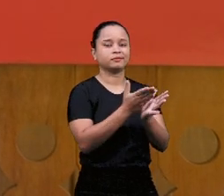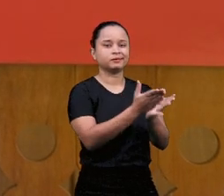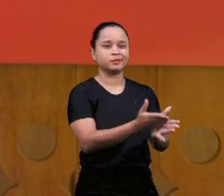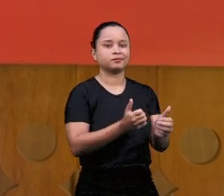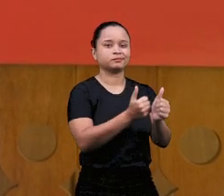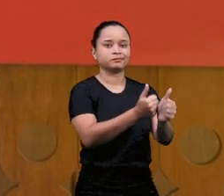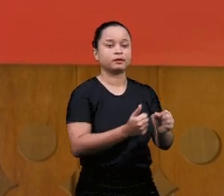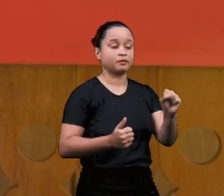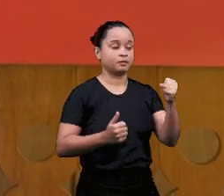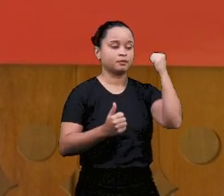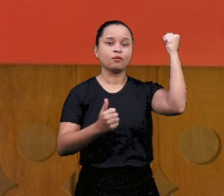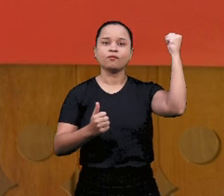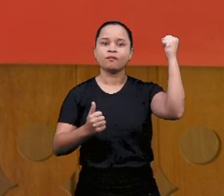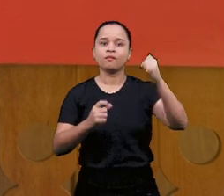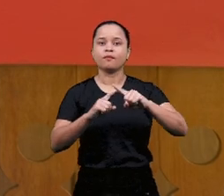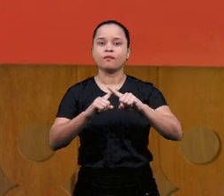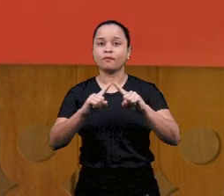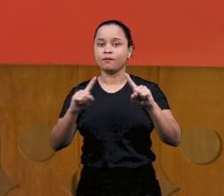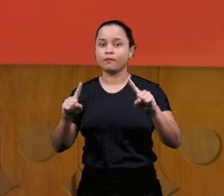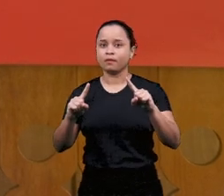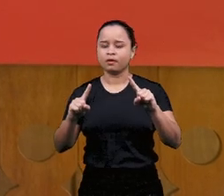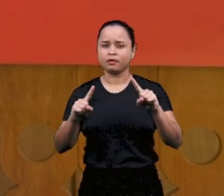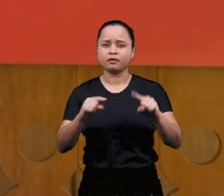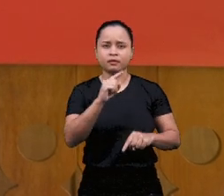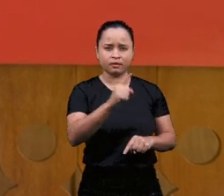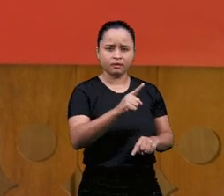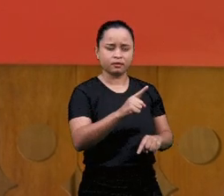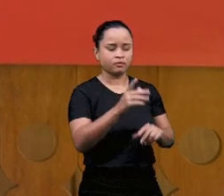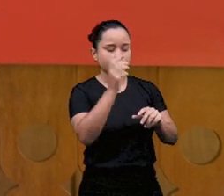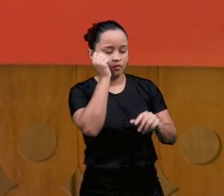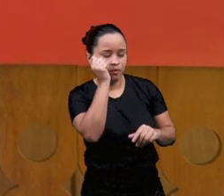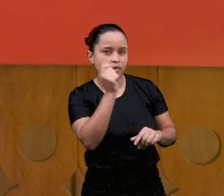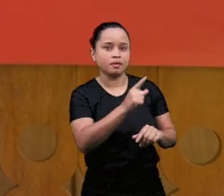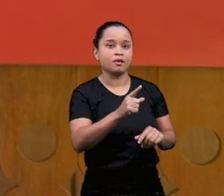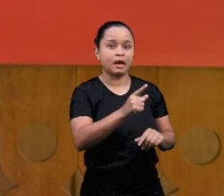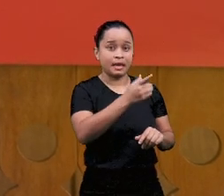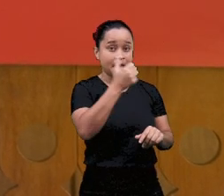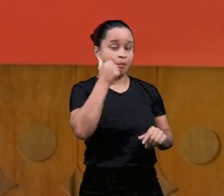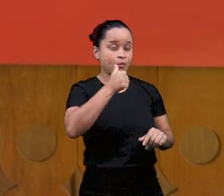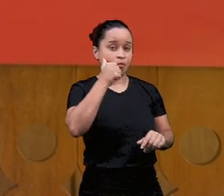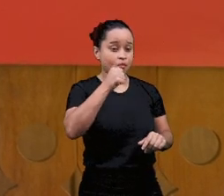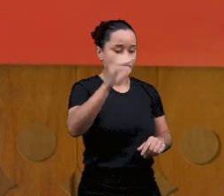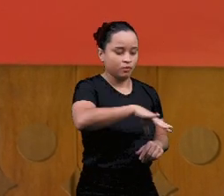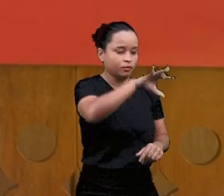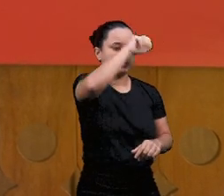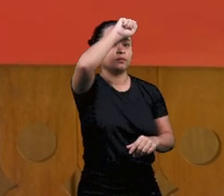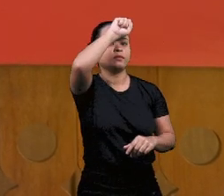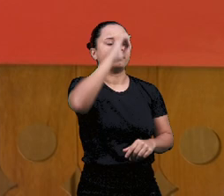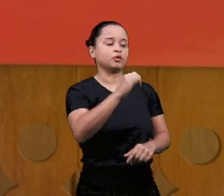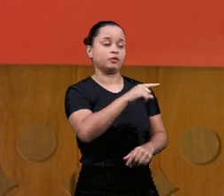Non, il est mort. Et la sorcière a dit, tu vas où j'habite.